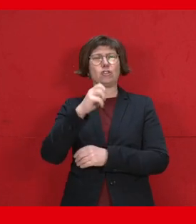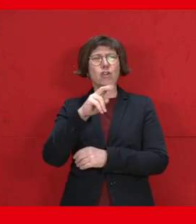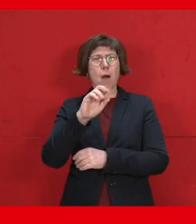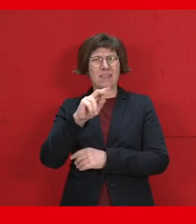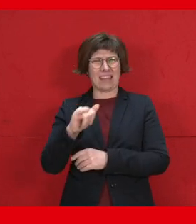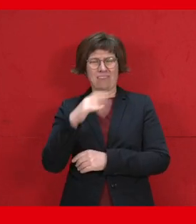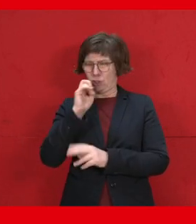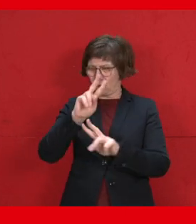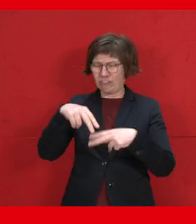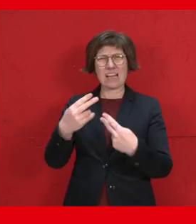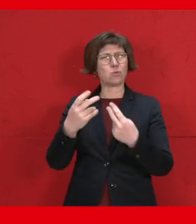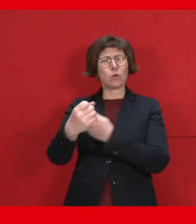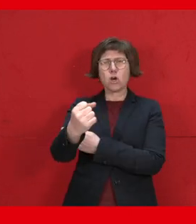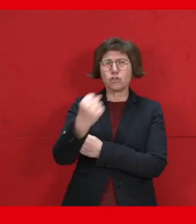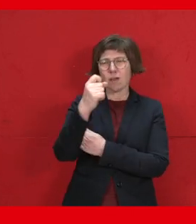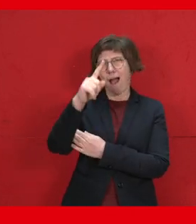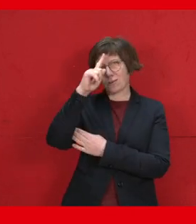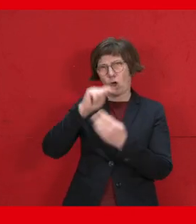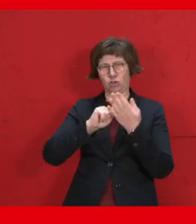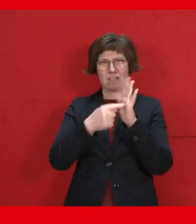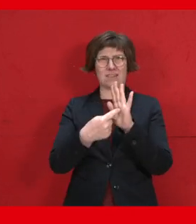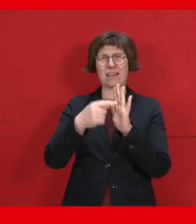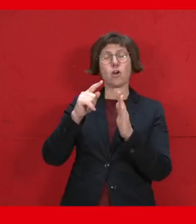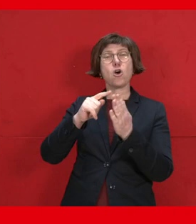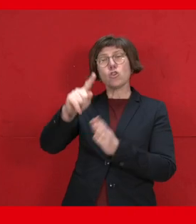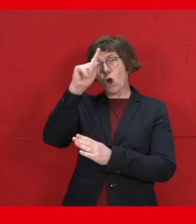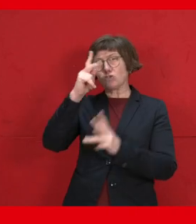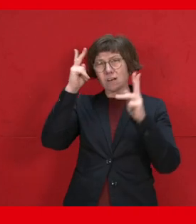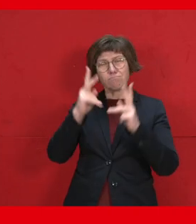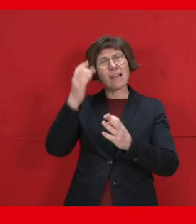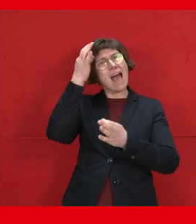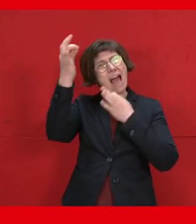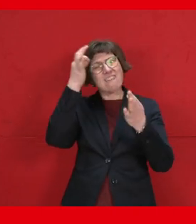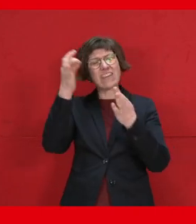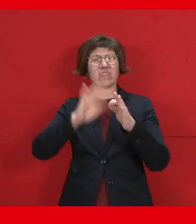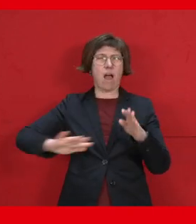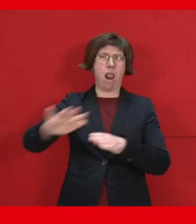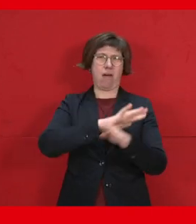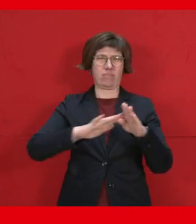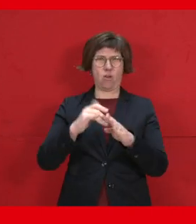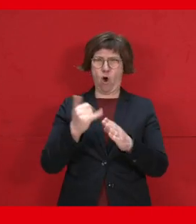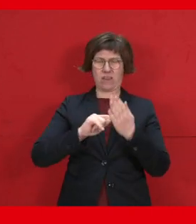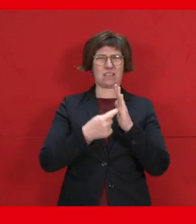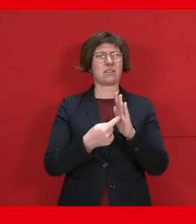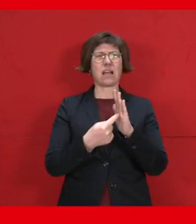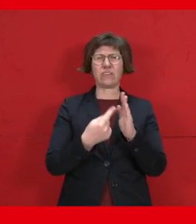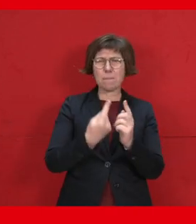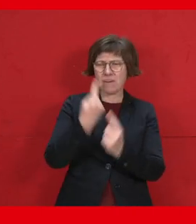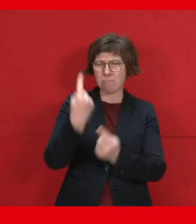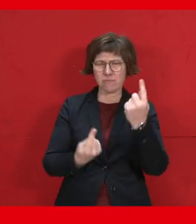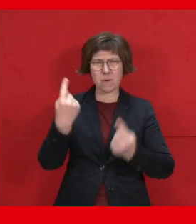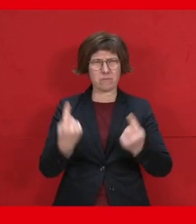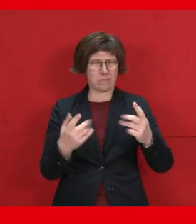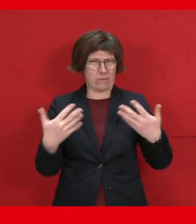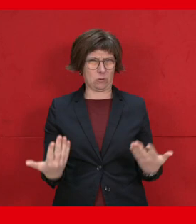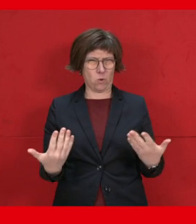wird, um wieder ein stärkeres Deutschland als Erfinderland für Disruption, wie das heute so schön heißt. Und das bedeutet